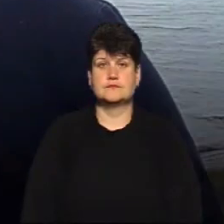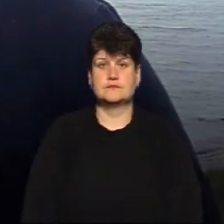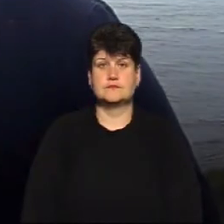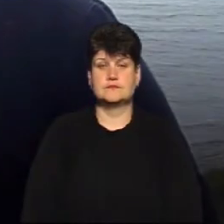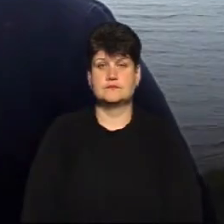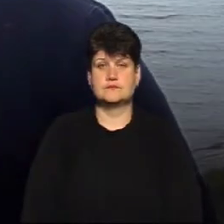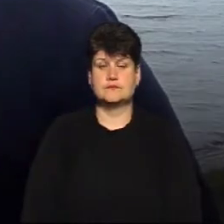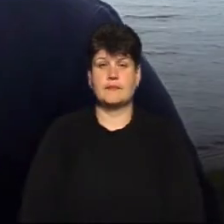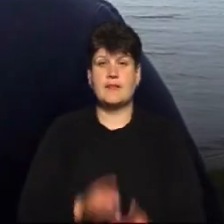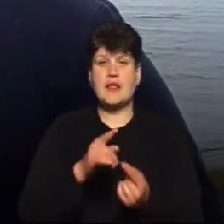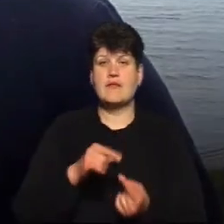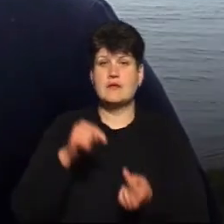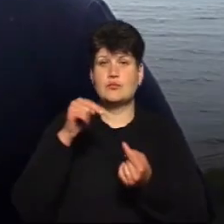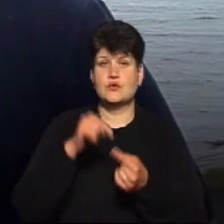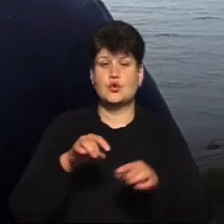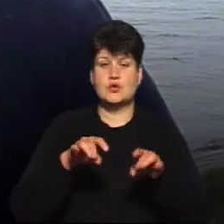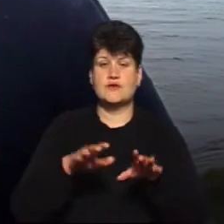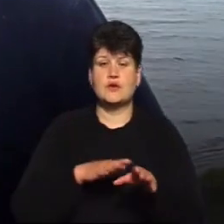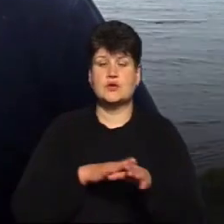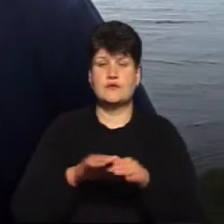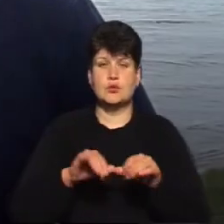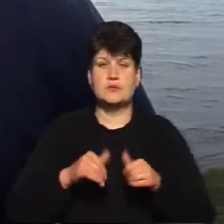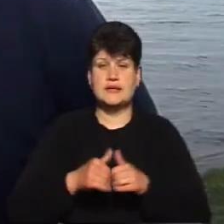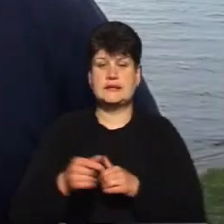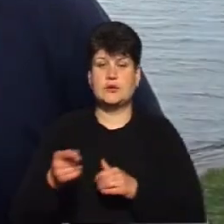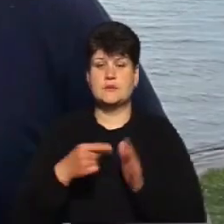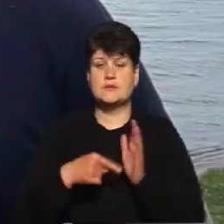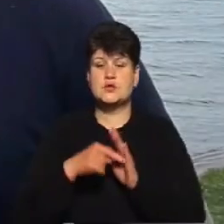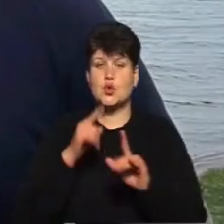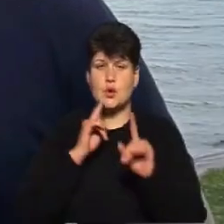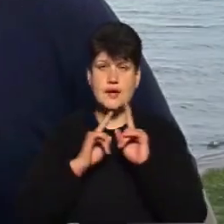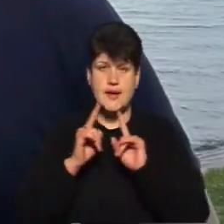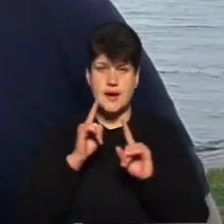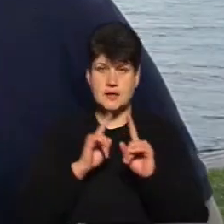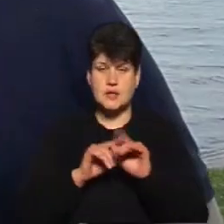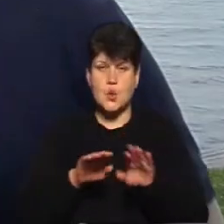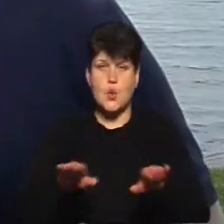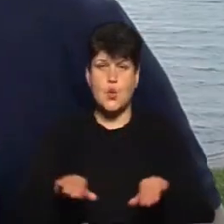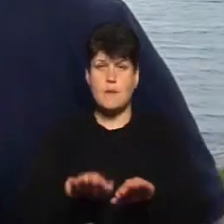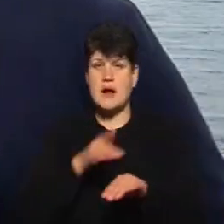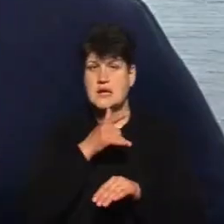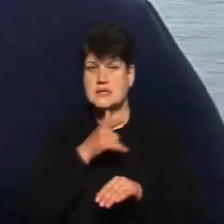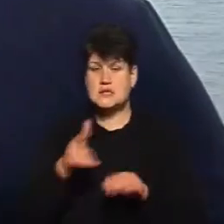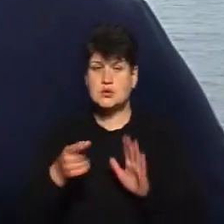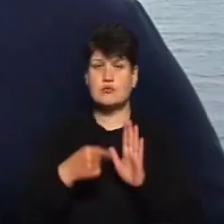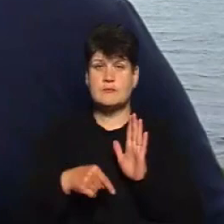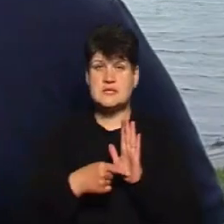Відповідно до рішення виконавчого комітету Тернопільської міської ради, купальний сезон в місті Тернополі